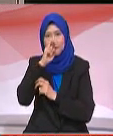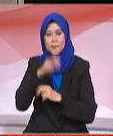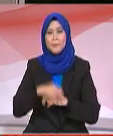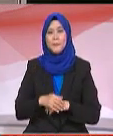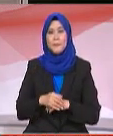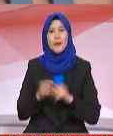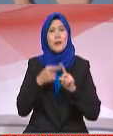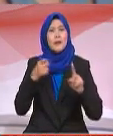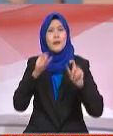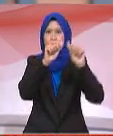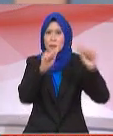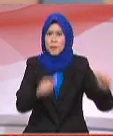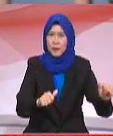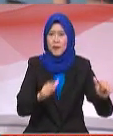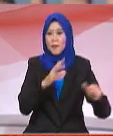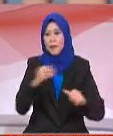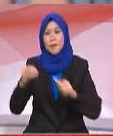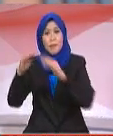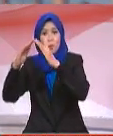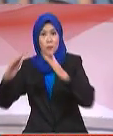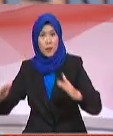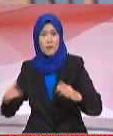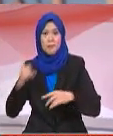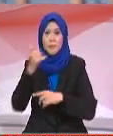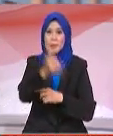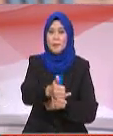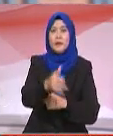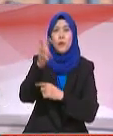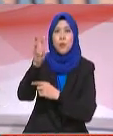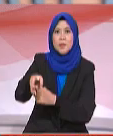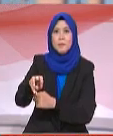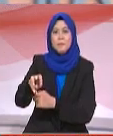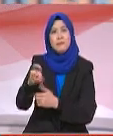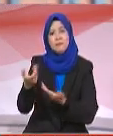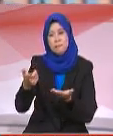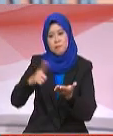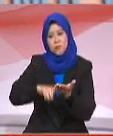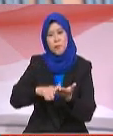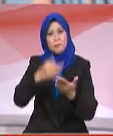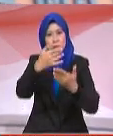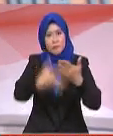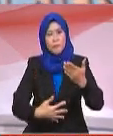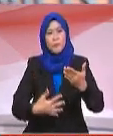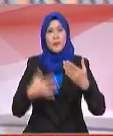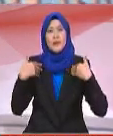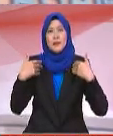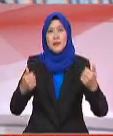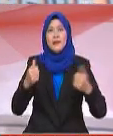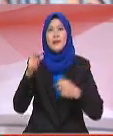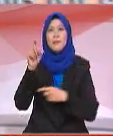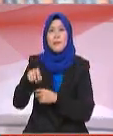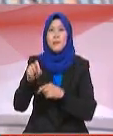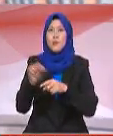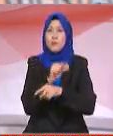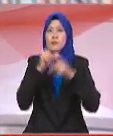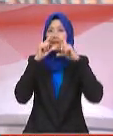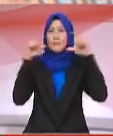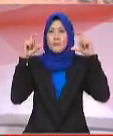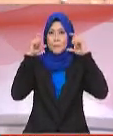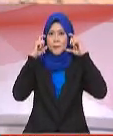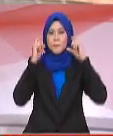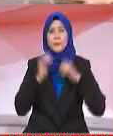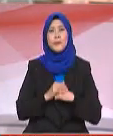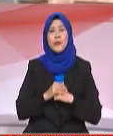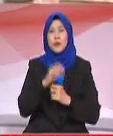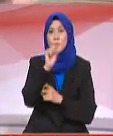dari asrama dan juga dari rumah, mereka wajib membawa perakuan kesihatan serta memakai pelitup separuh muka.